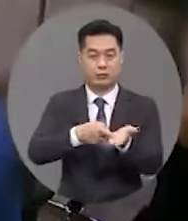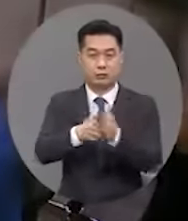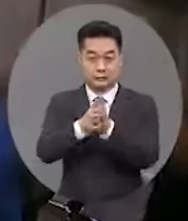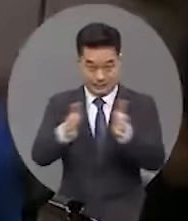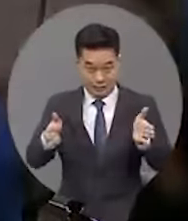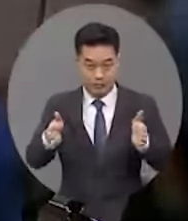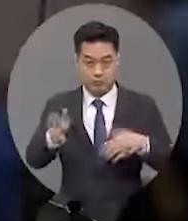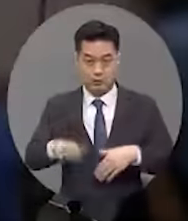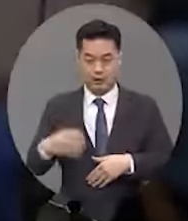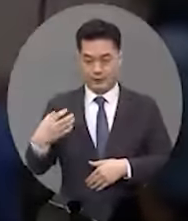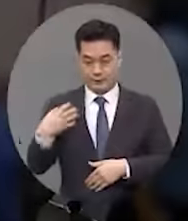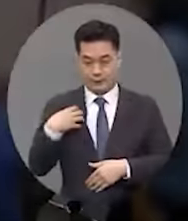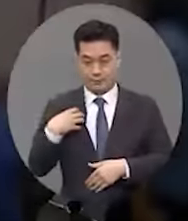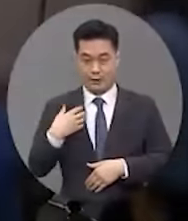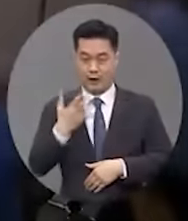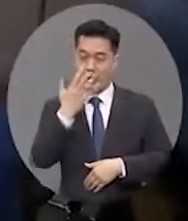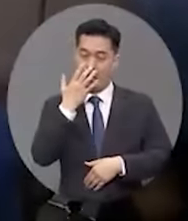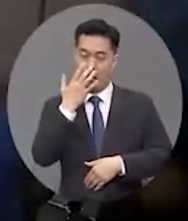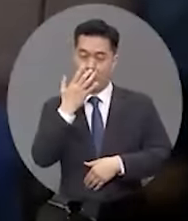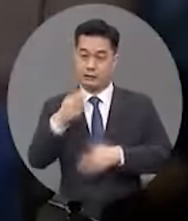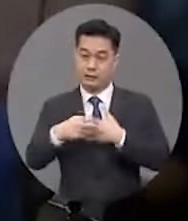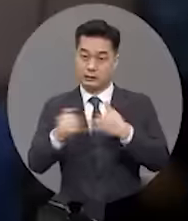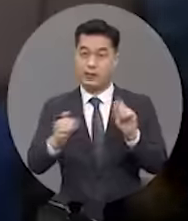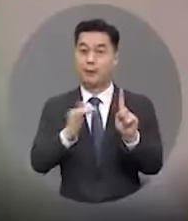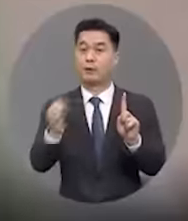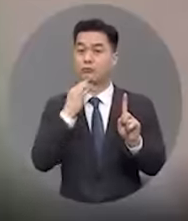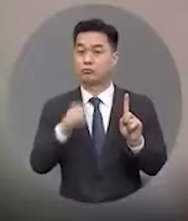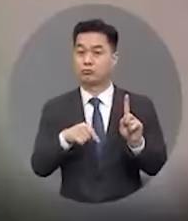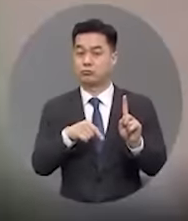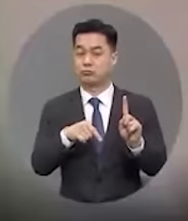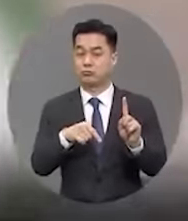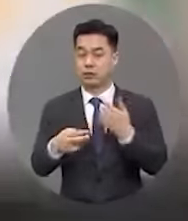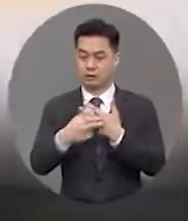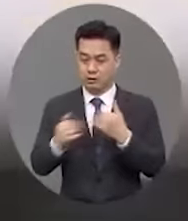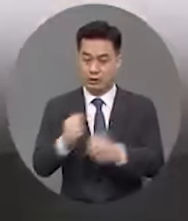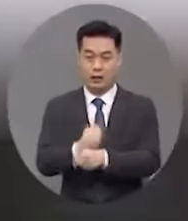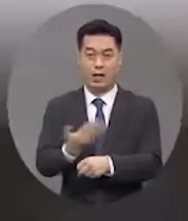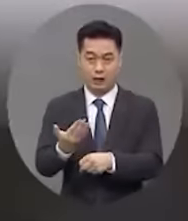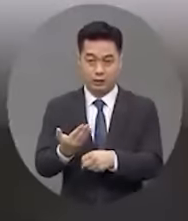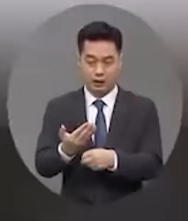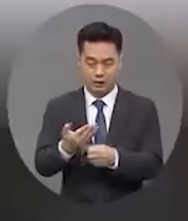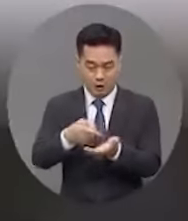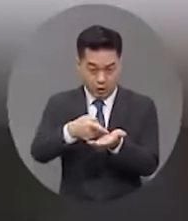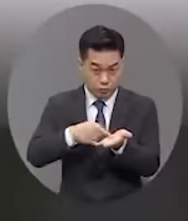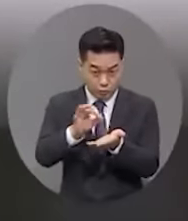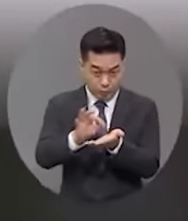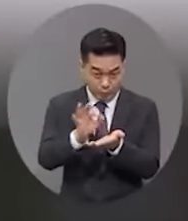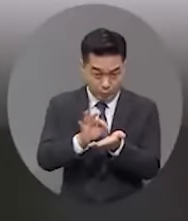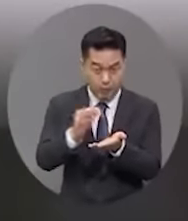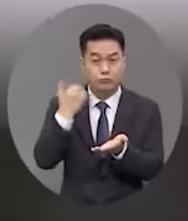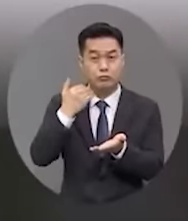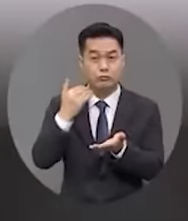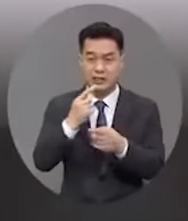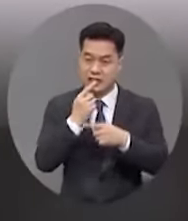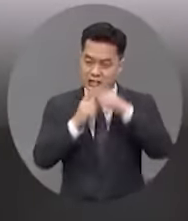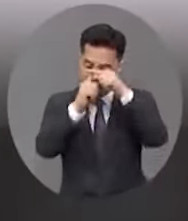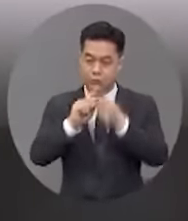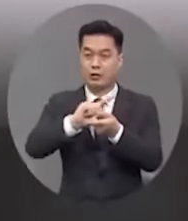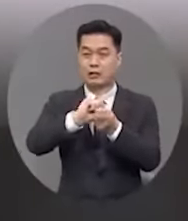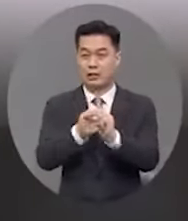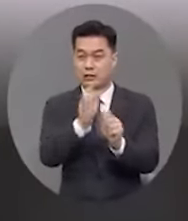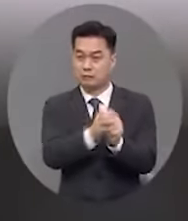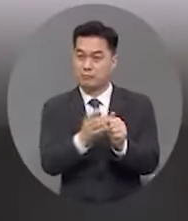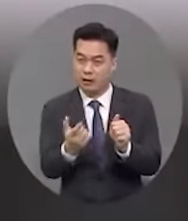진행되는데 담당 마취의는 한 명뿐입니다. 의사가 해야 할 수술 부위 봉합을 간호사가 대신하는 듯한 모습도